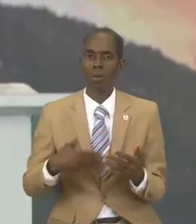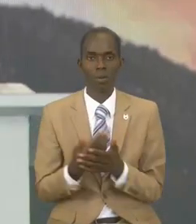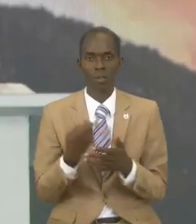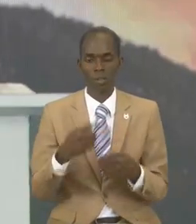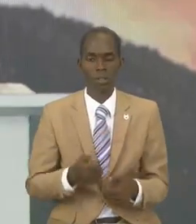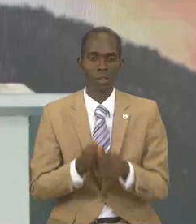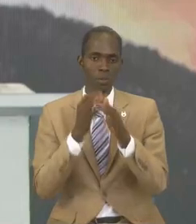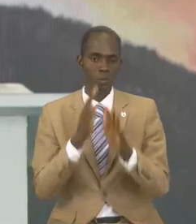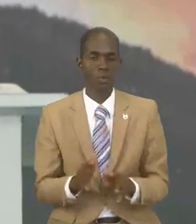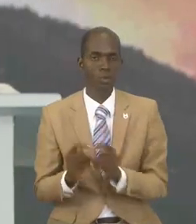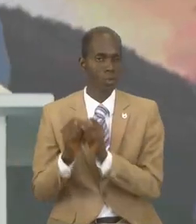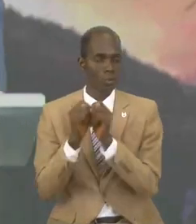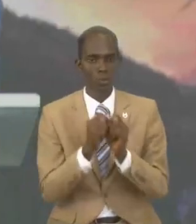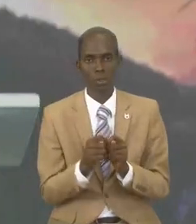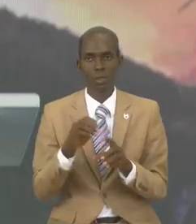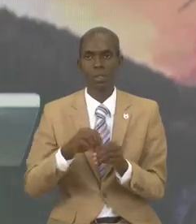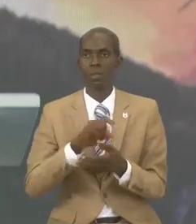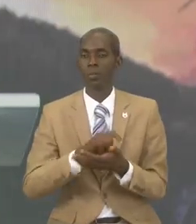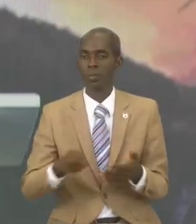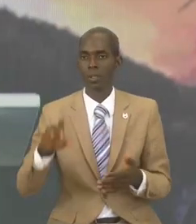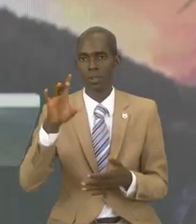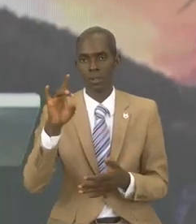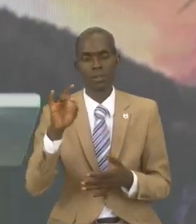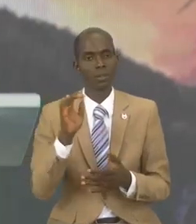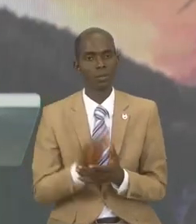apôtres. Verset 8.